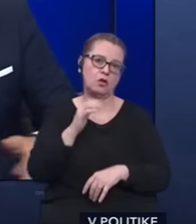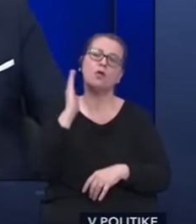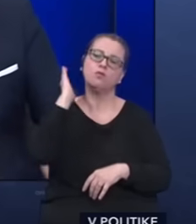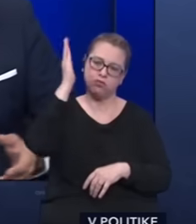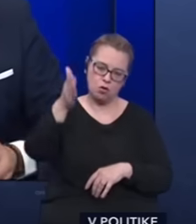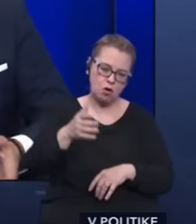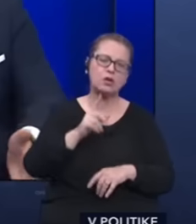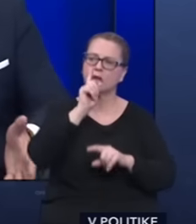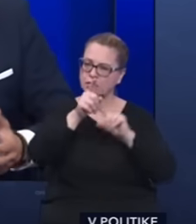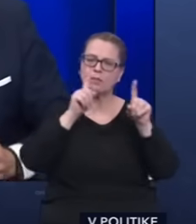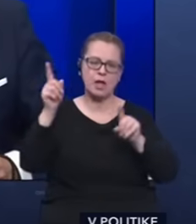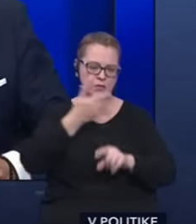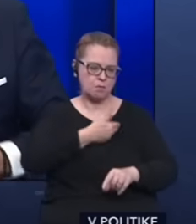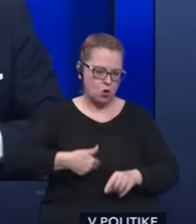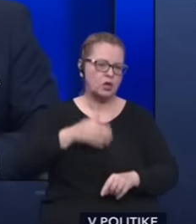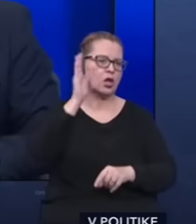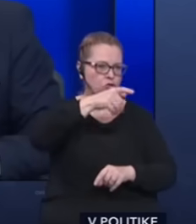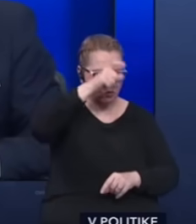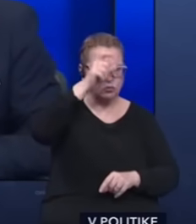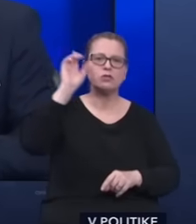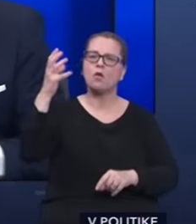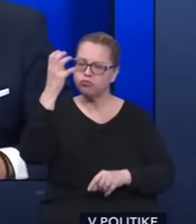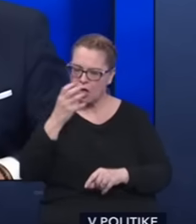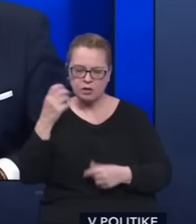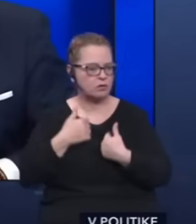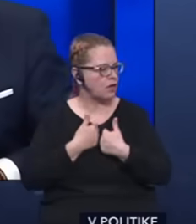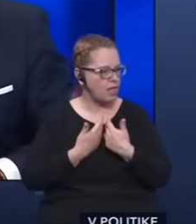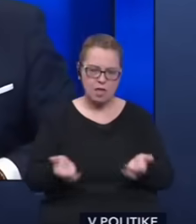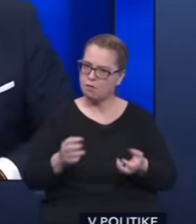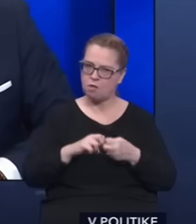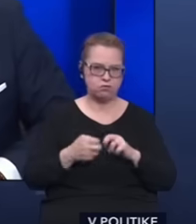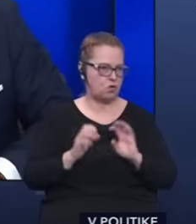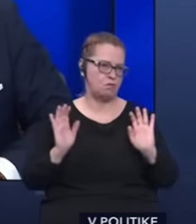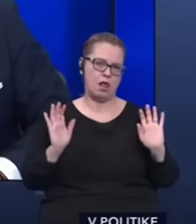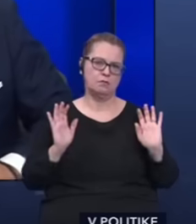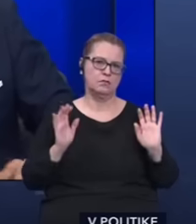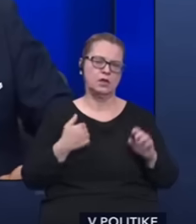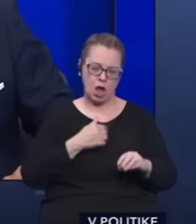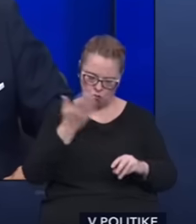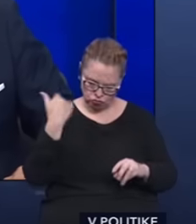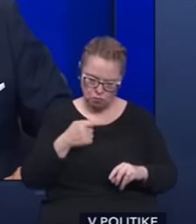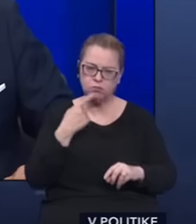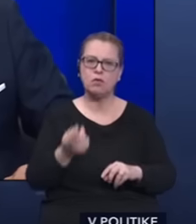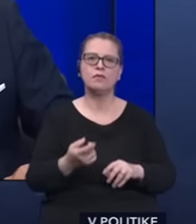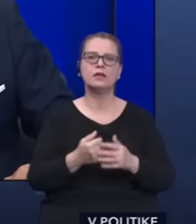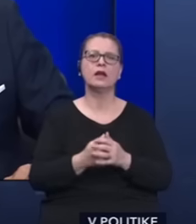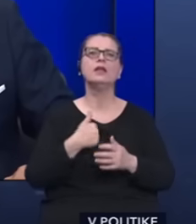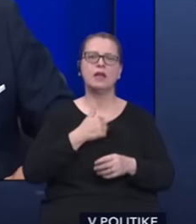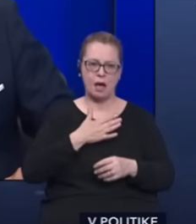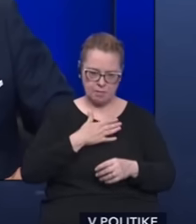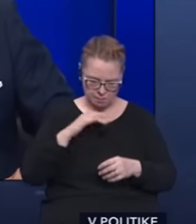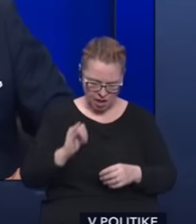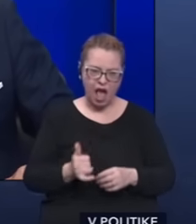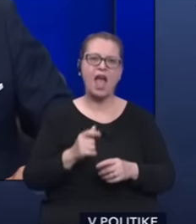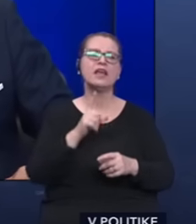Kán, pôjdem aj do Monaka, pôjdem aj do Turecka, aj do Bulharska. Ja s tým nemám problém. Ja som to už raz povedal. Mám aj Ladu Nivu, aj Ford